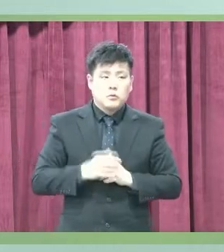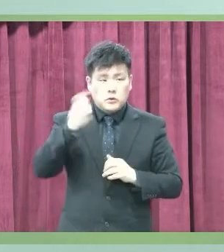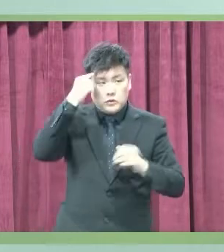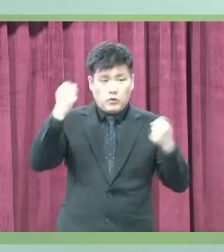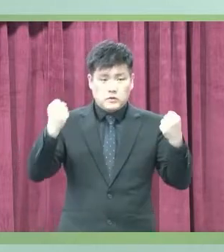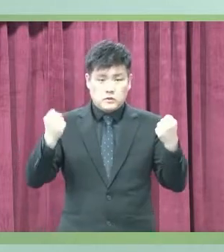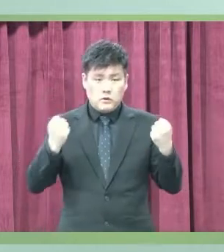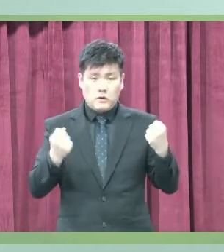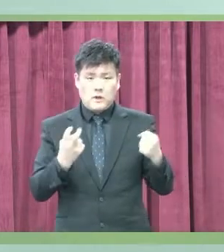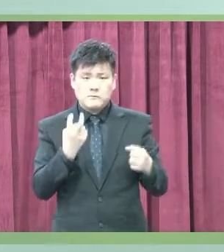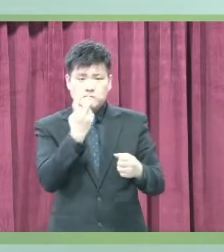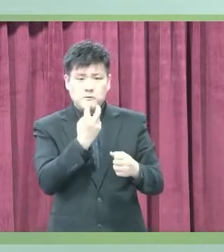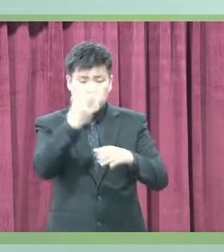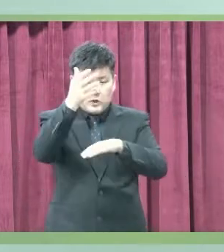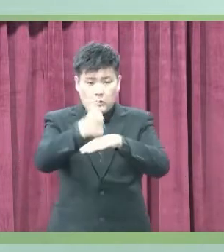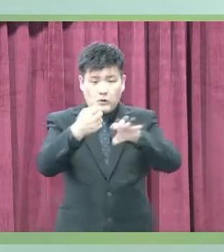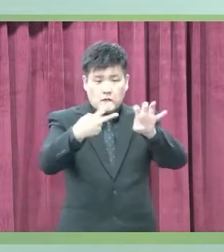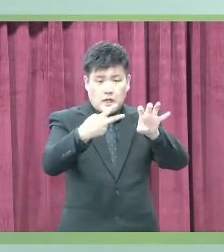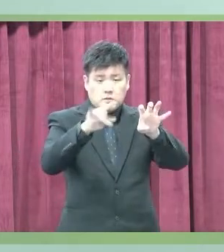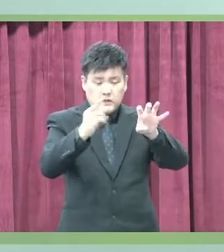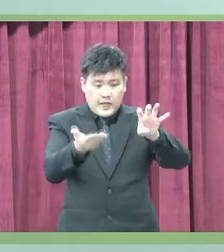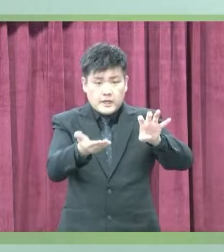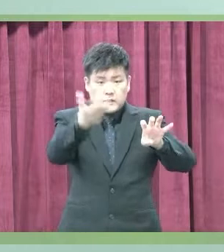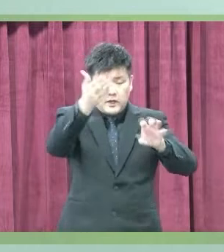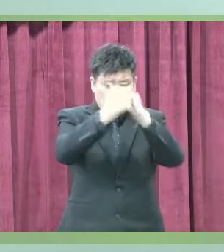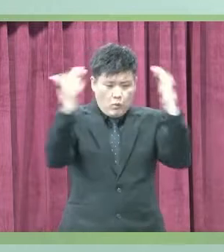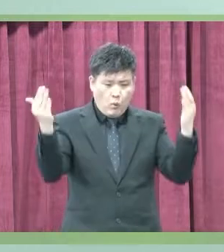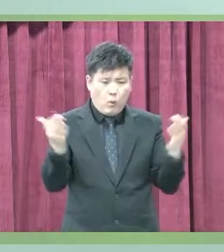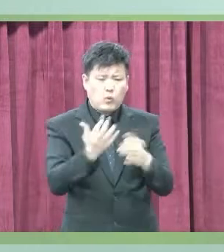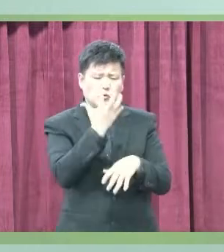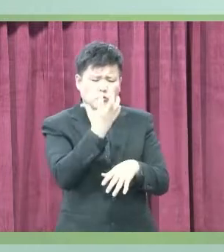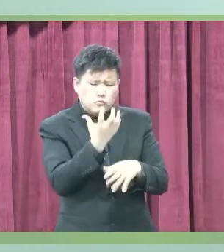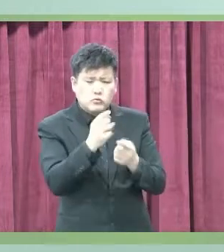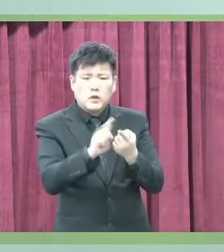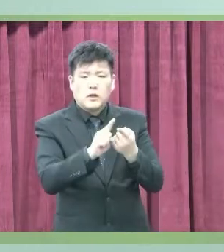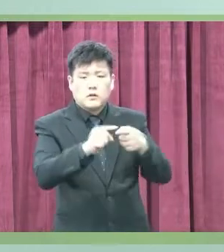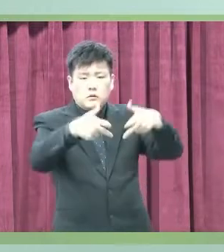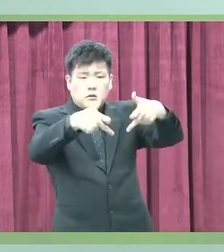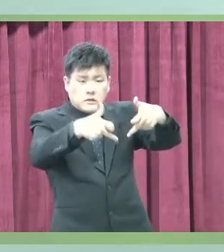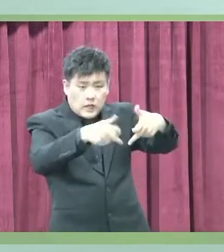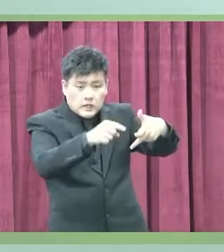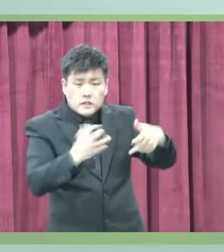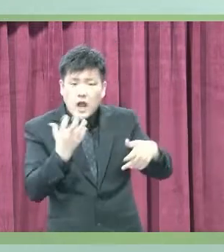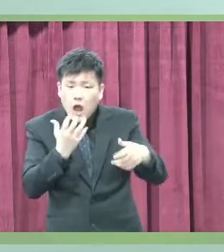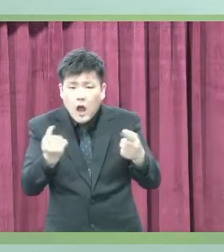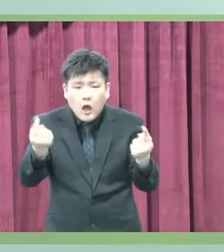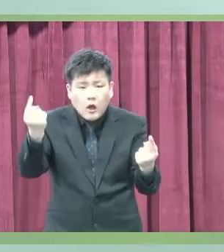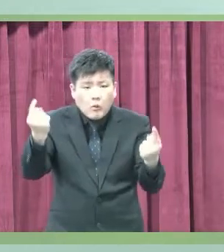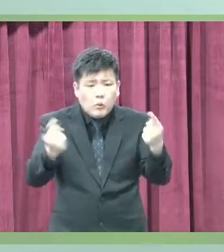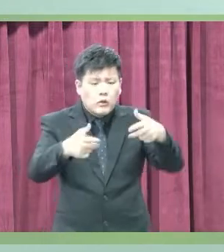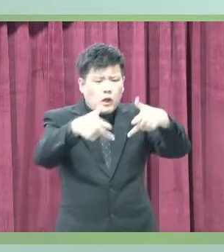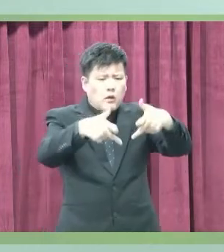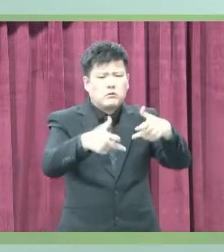정신건강검사 결과 40대 이상에서의 모든 우울증 정도는 장애인이 비장애인보다 더 높은